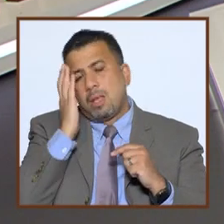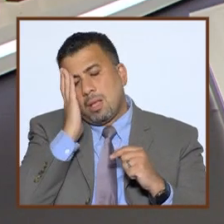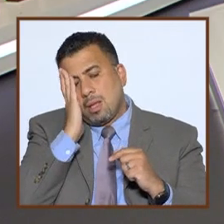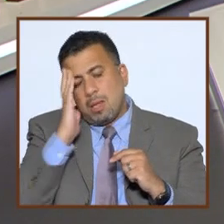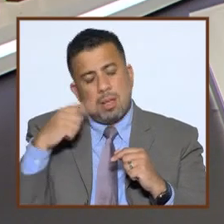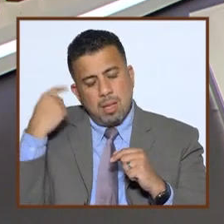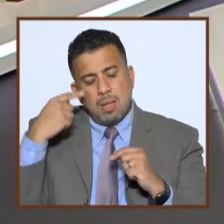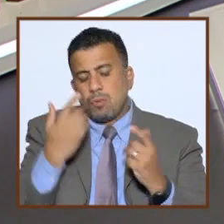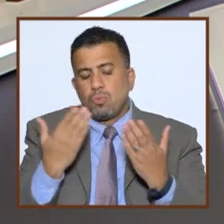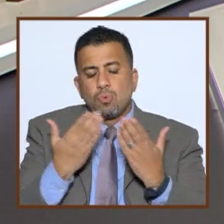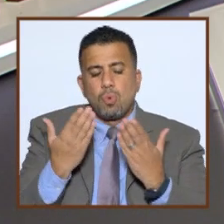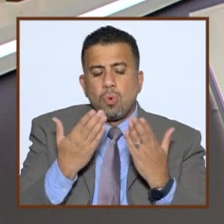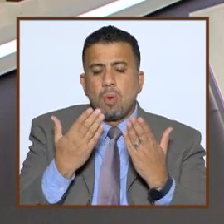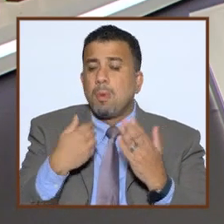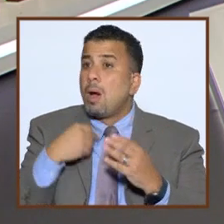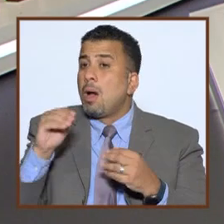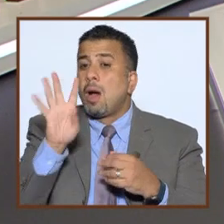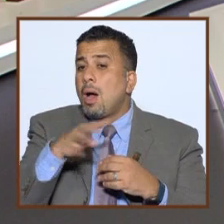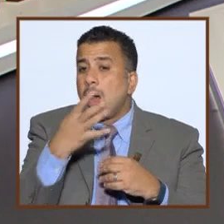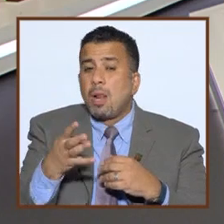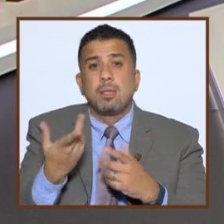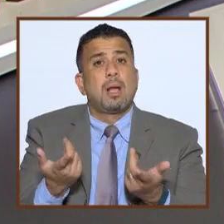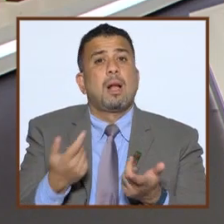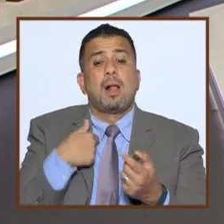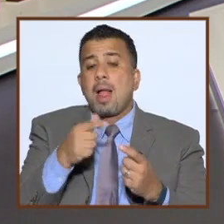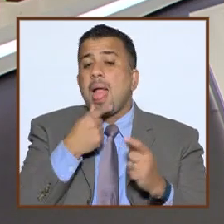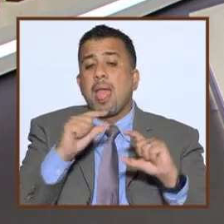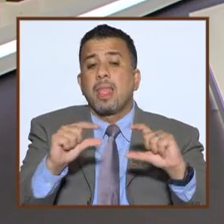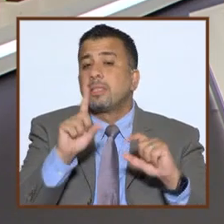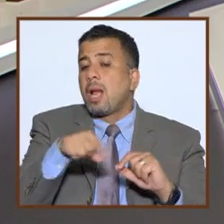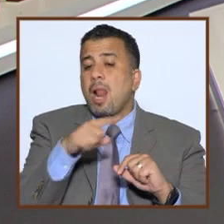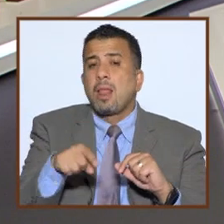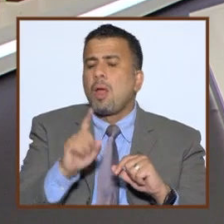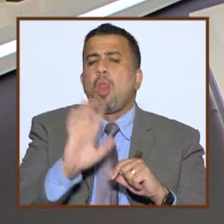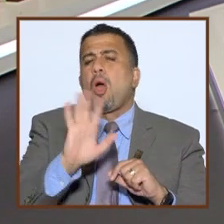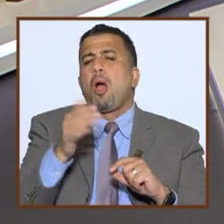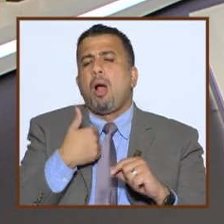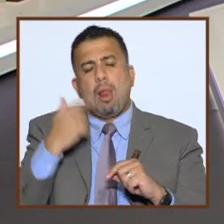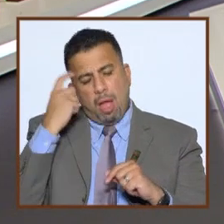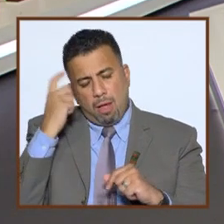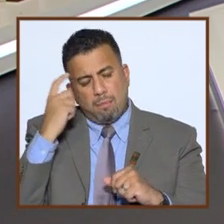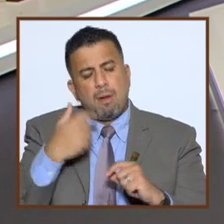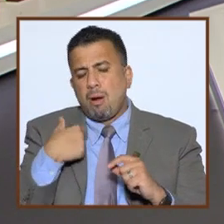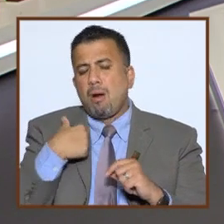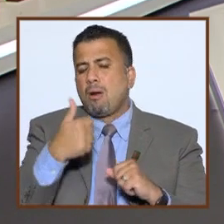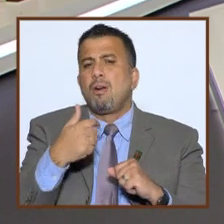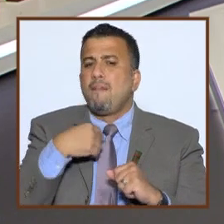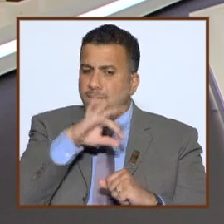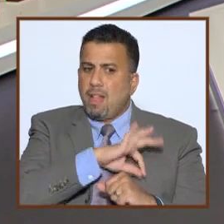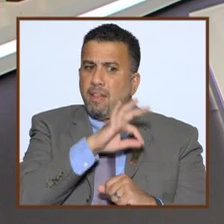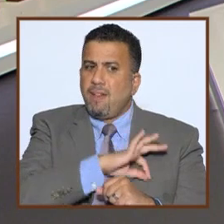ومش مقتنع بكلام كيف اقنعها ان هذا الشيء يعني هي بتقول عن تجربه انا جربت وشفت سعيده من